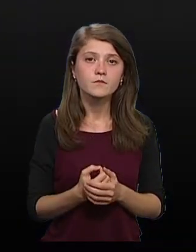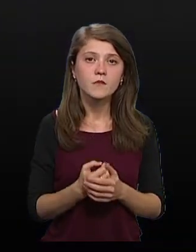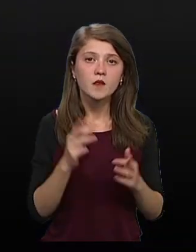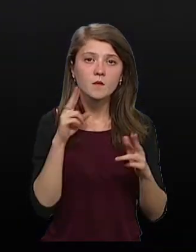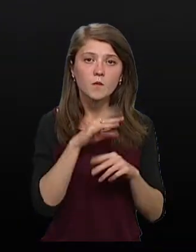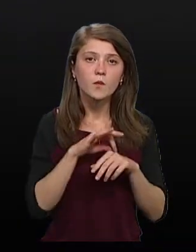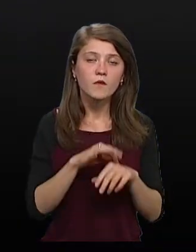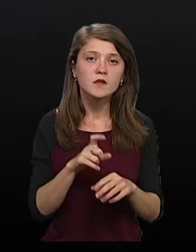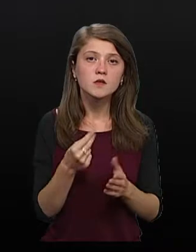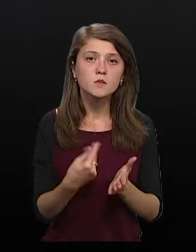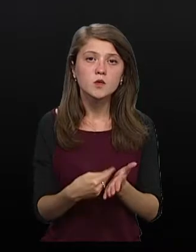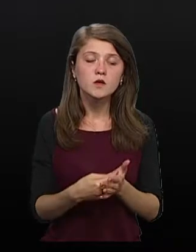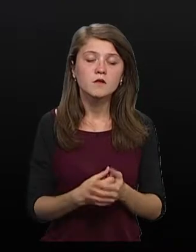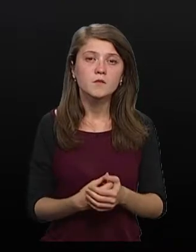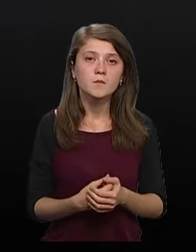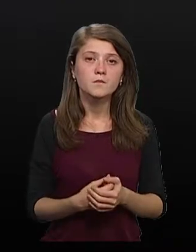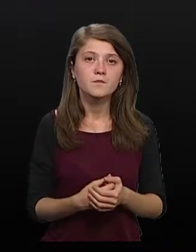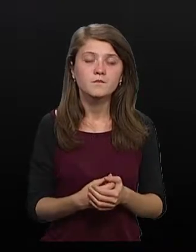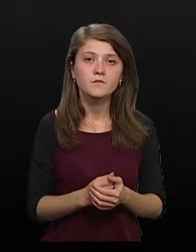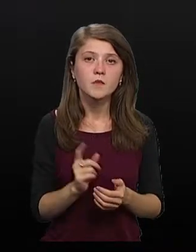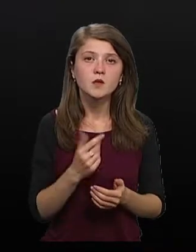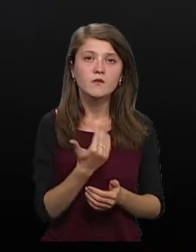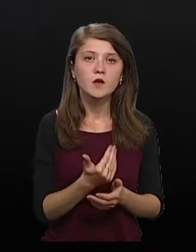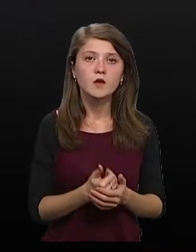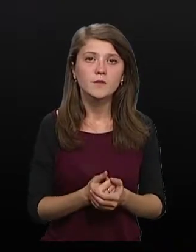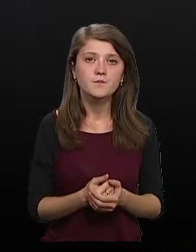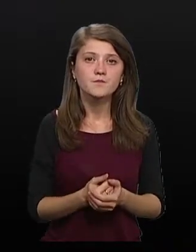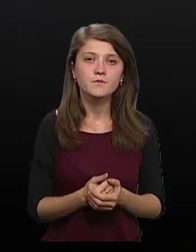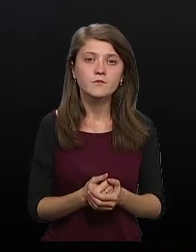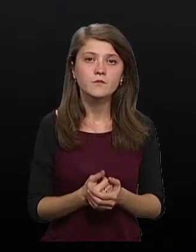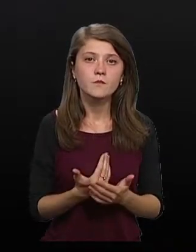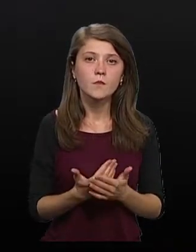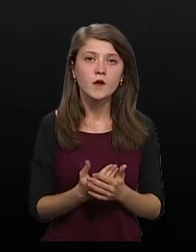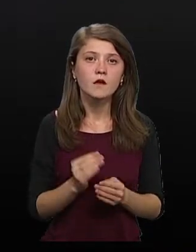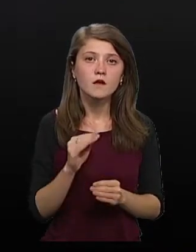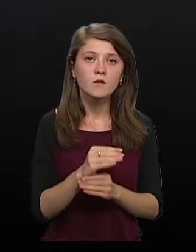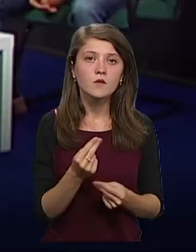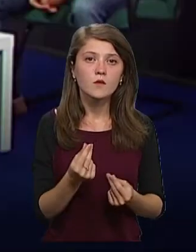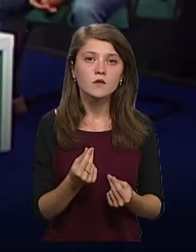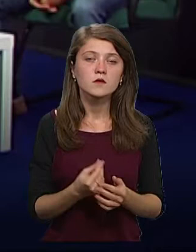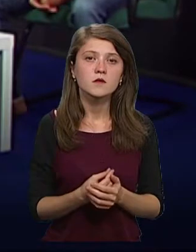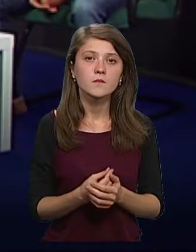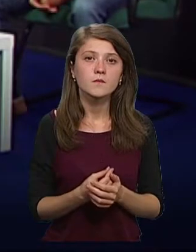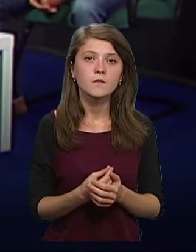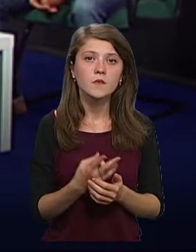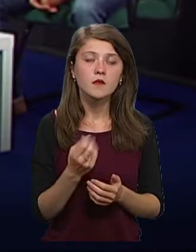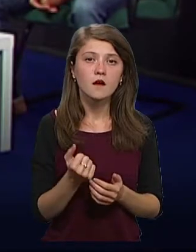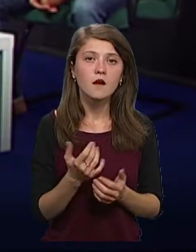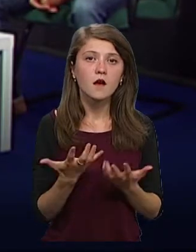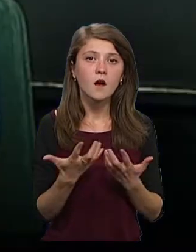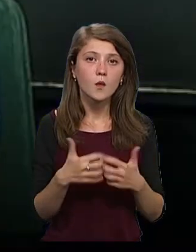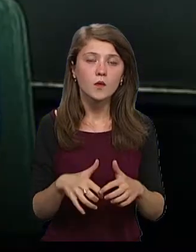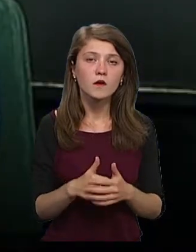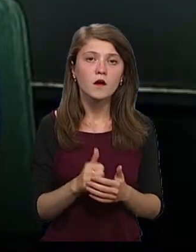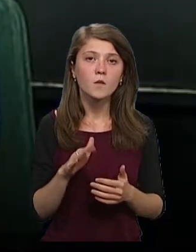неправильно поводяться з бюджетом, що особливо там та що вони кладуть, наприклад, кошти, які їм приходять на рахунки, і потім це є приводом